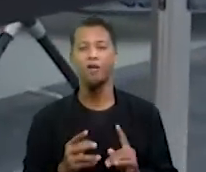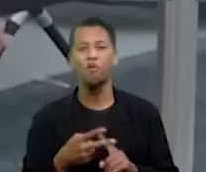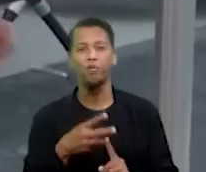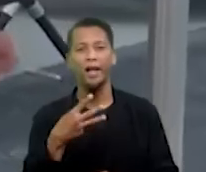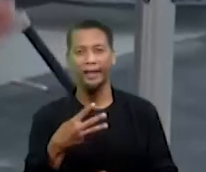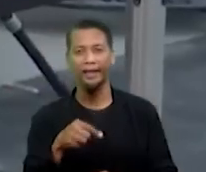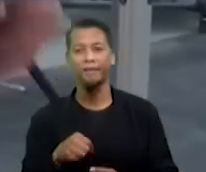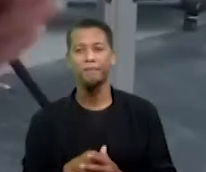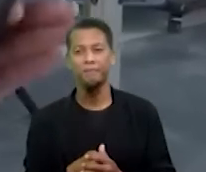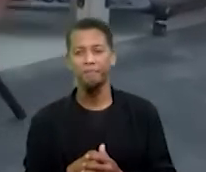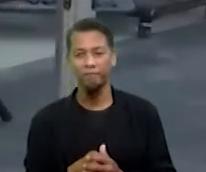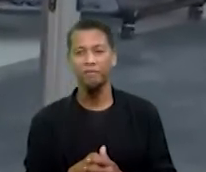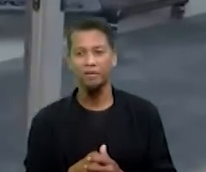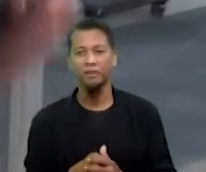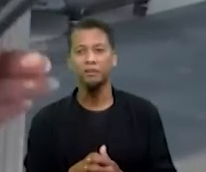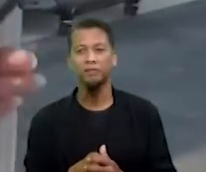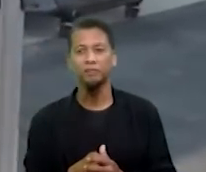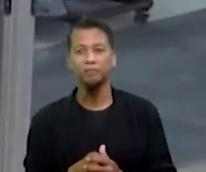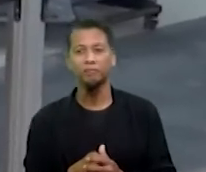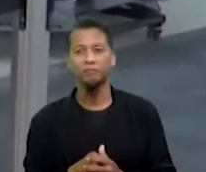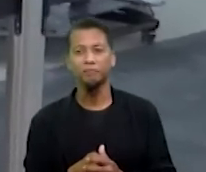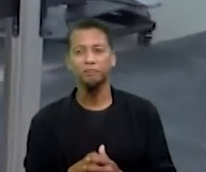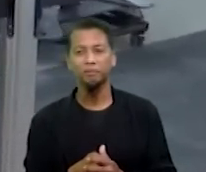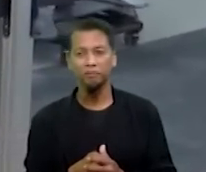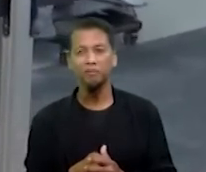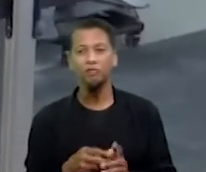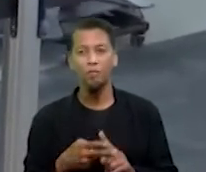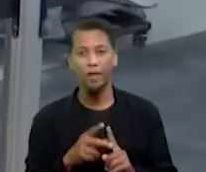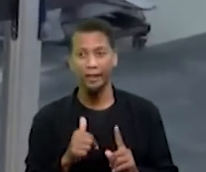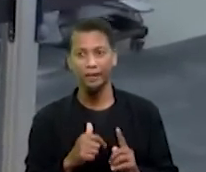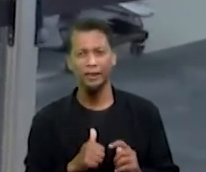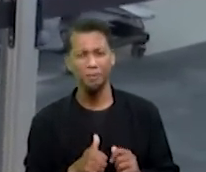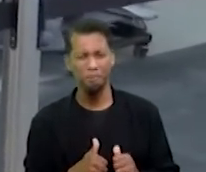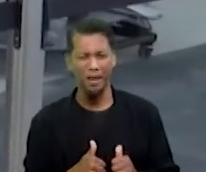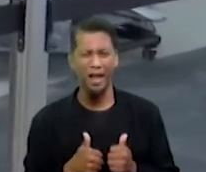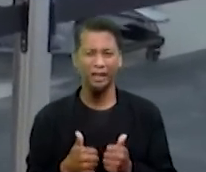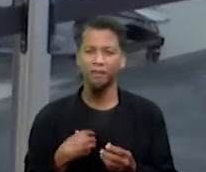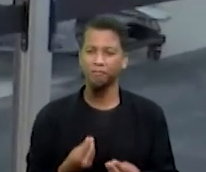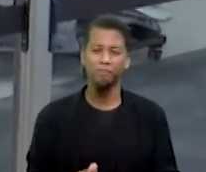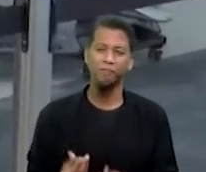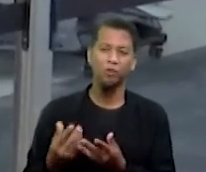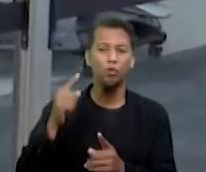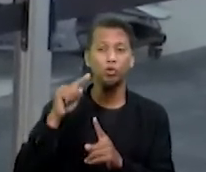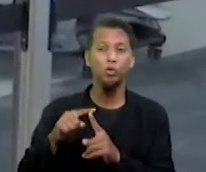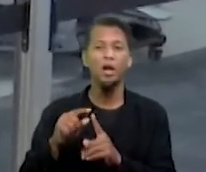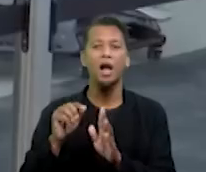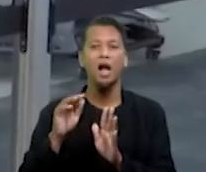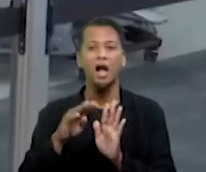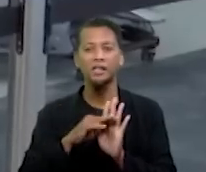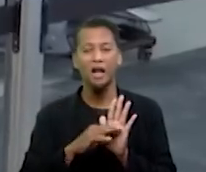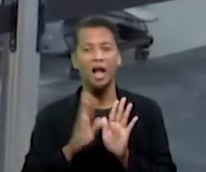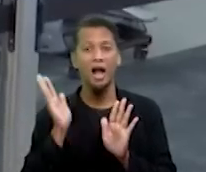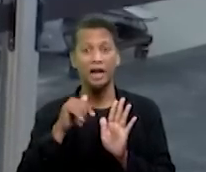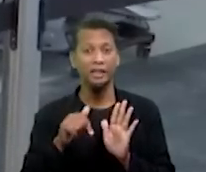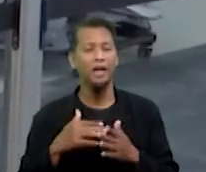siap dilangsungkan. Hanya tinggal ikhtiar terbaik dan memasrahkan segalanya kepada Yang Maha Kuasa agar acara hajatan hari ini berlangsung dengan baik dan